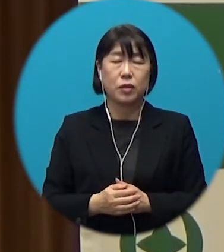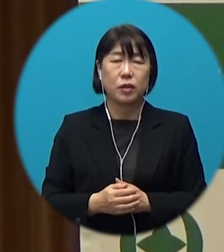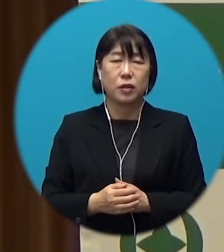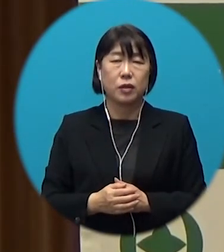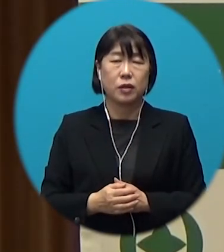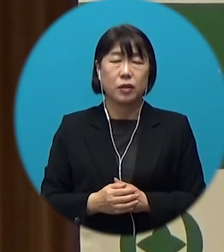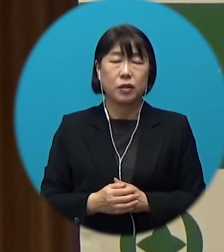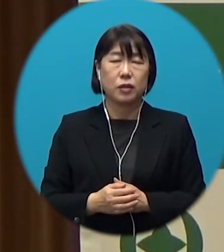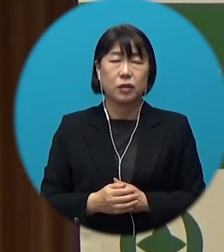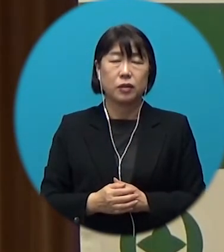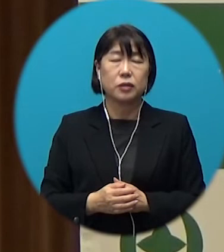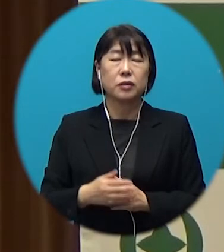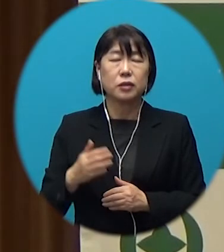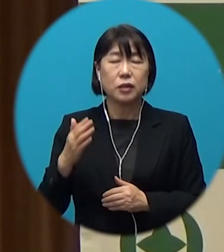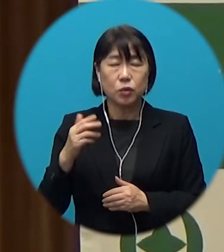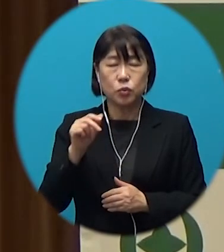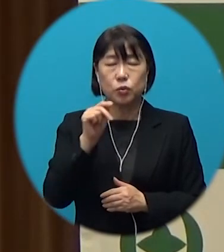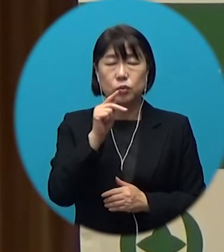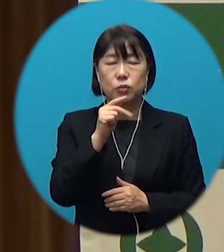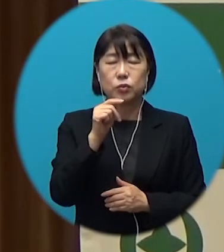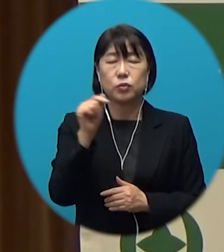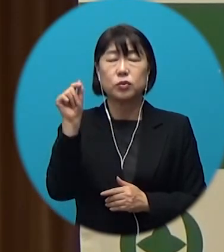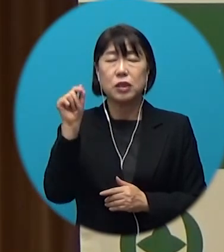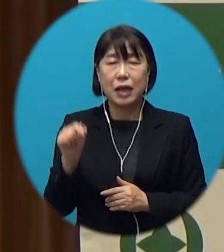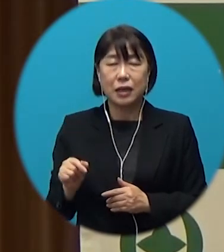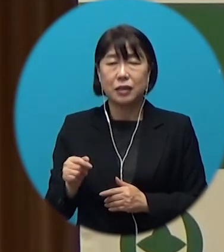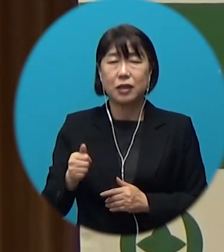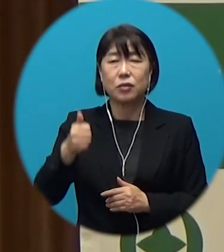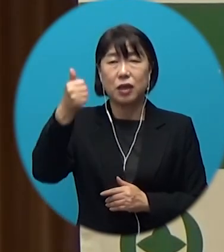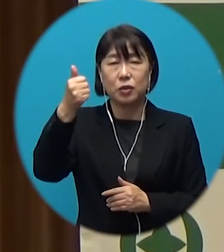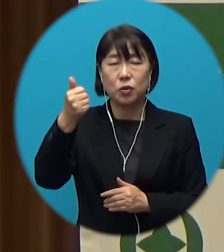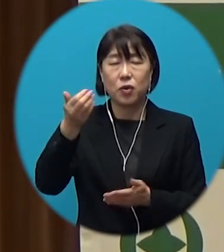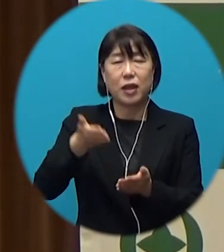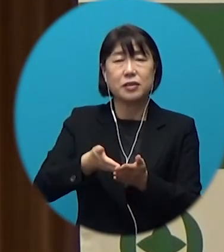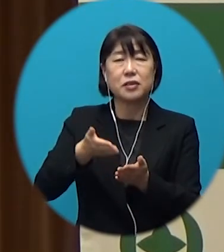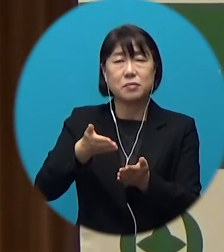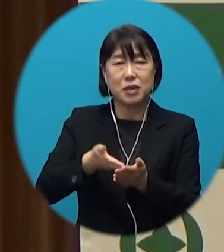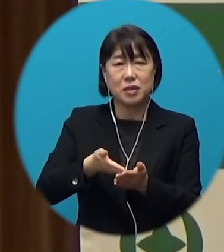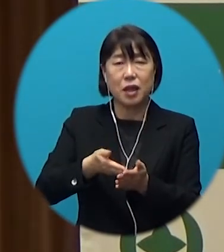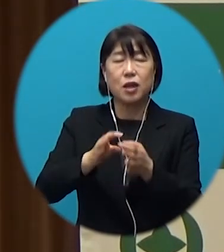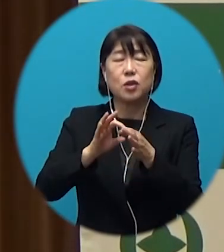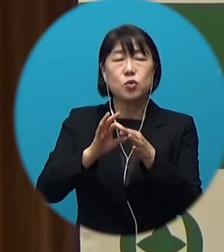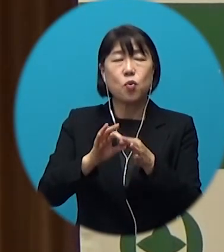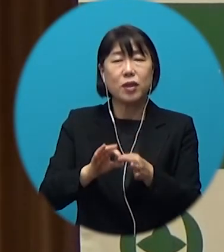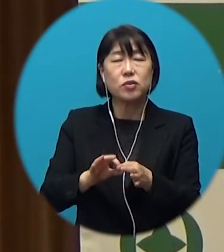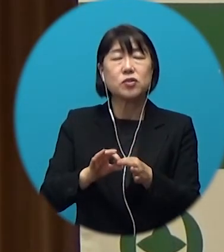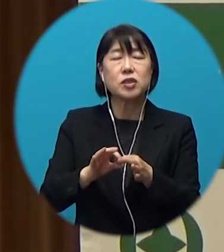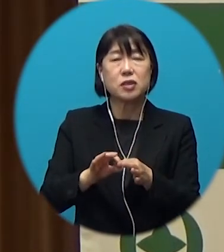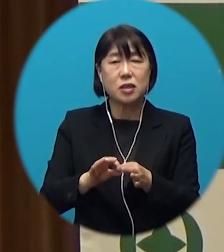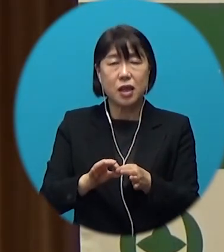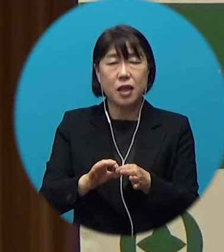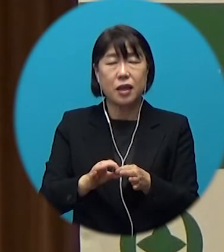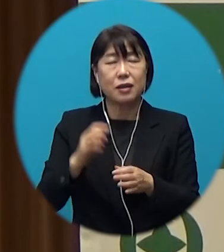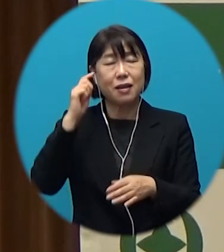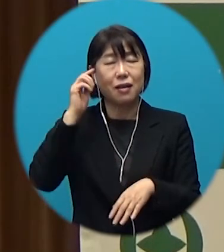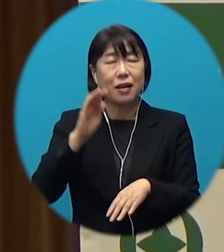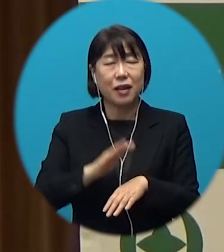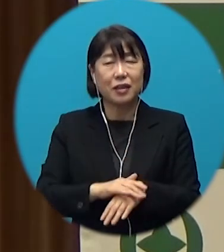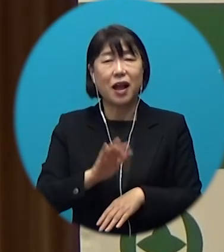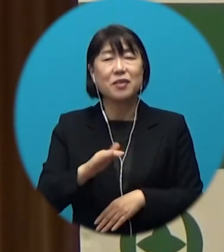ー大統領が、はい、あの国会で演説されました、はい、まあ、それに行ったあの、諸般等を 聞いてい